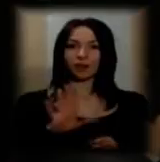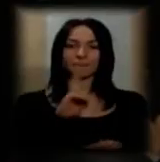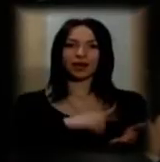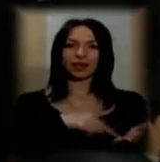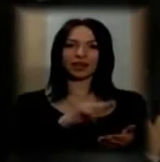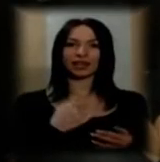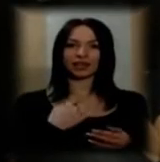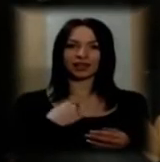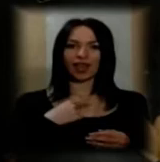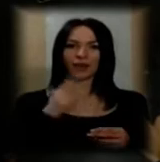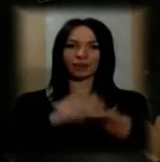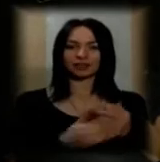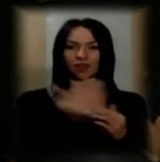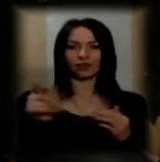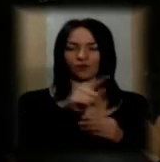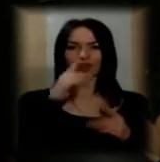путать.